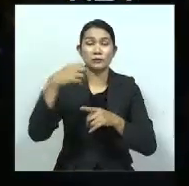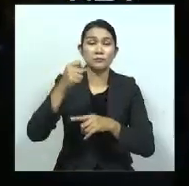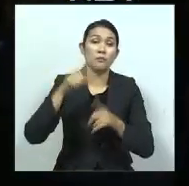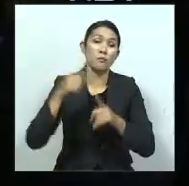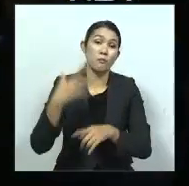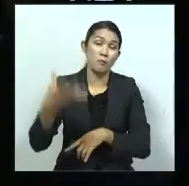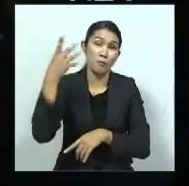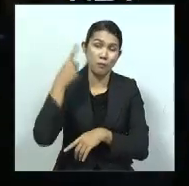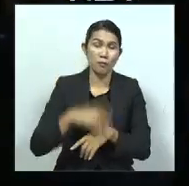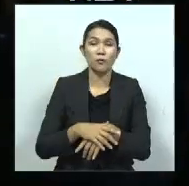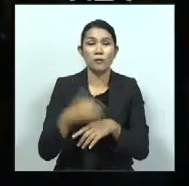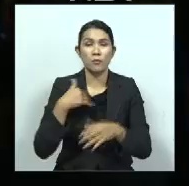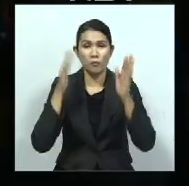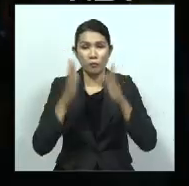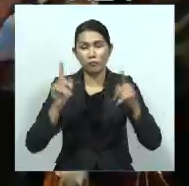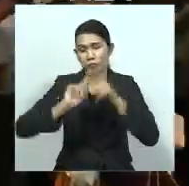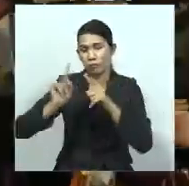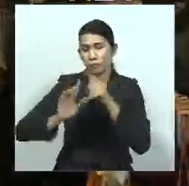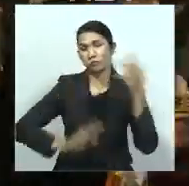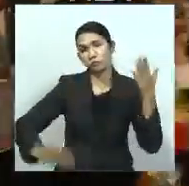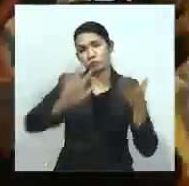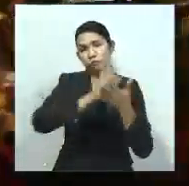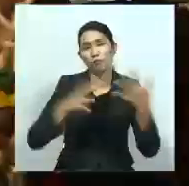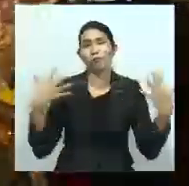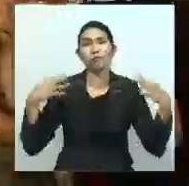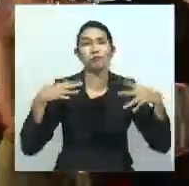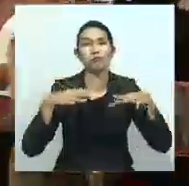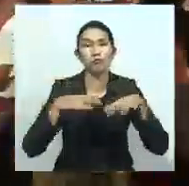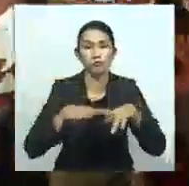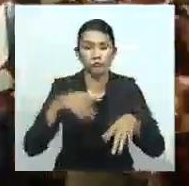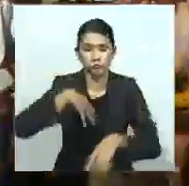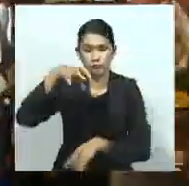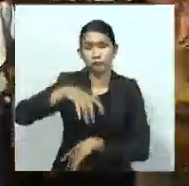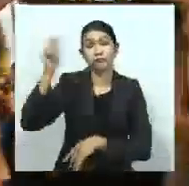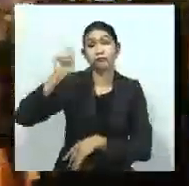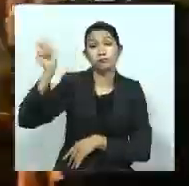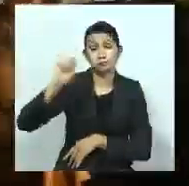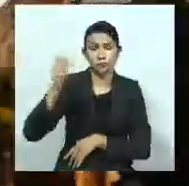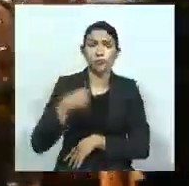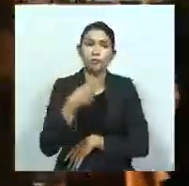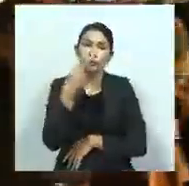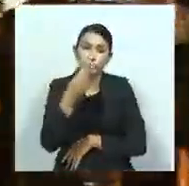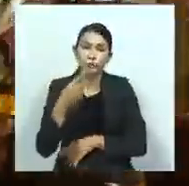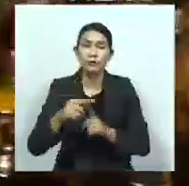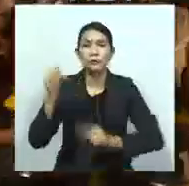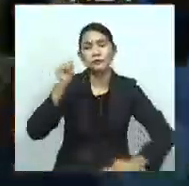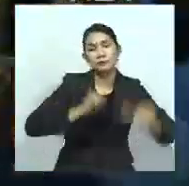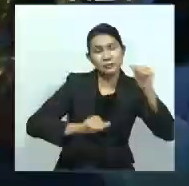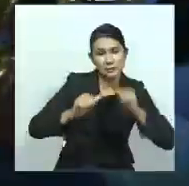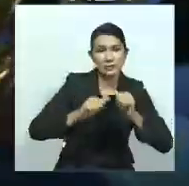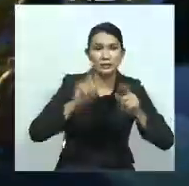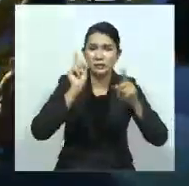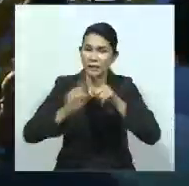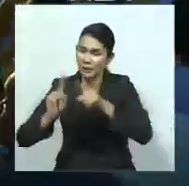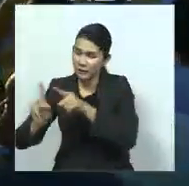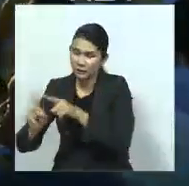มีพี่น้องประชาชนจากทั่วทุกสารทิศหลั่งไหลเข้ามาในพื้นที่สนามหลวงเพื่อรอชมความงดงามจากหลากหล